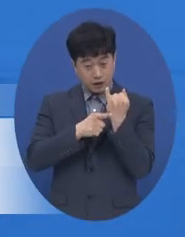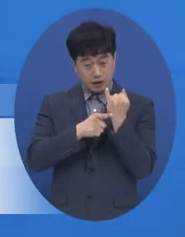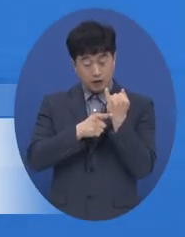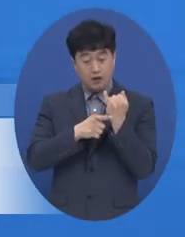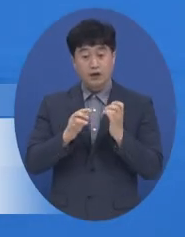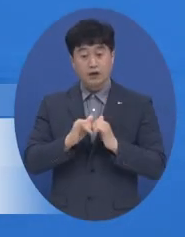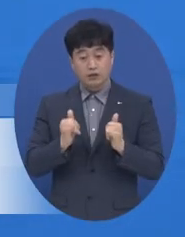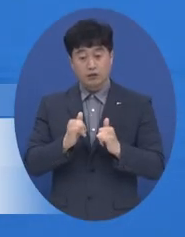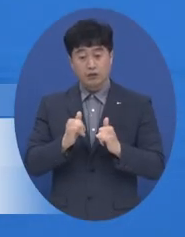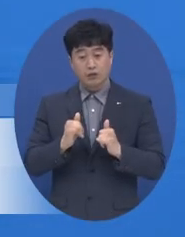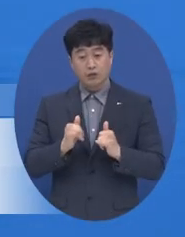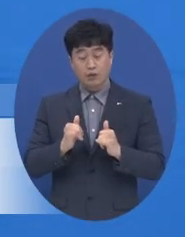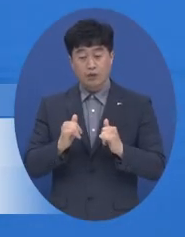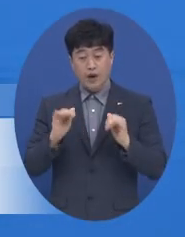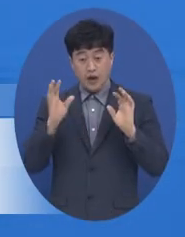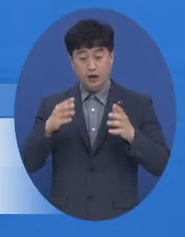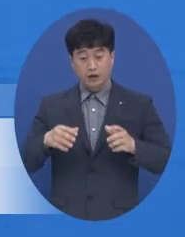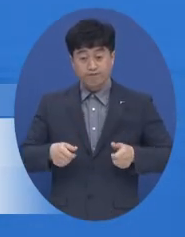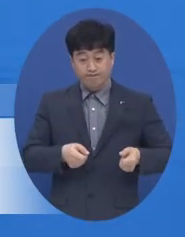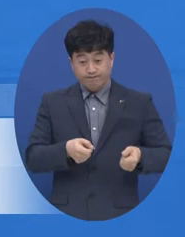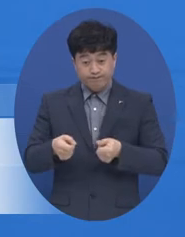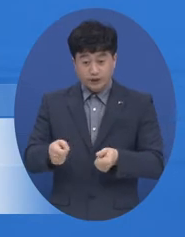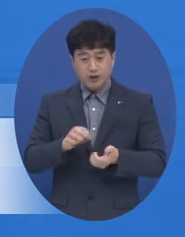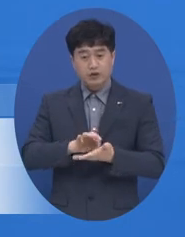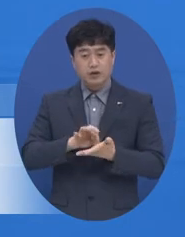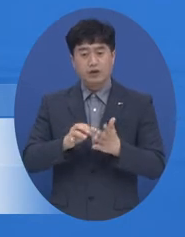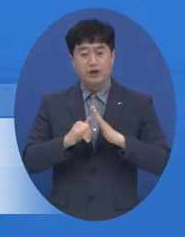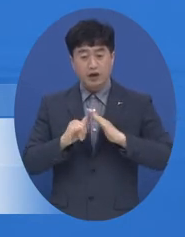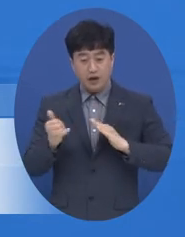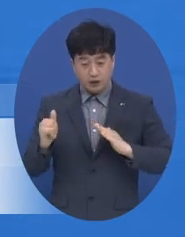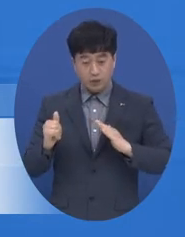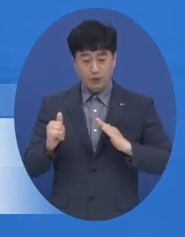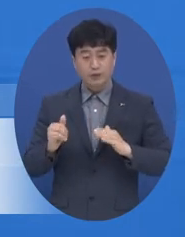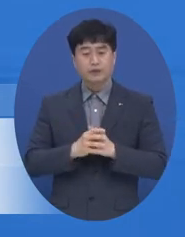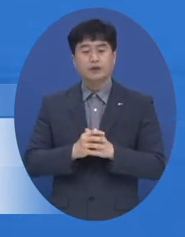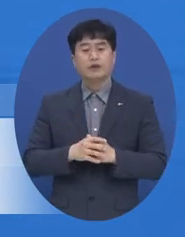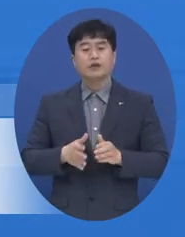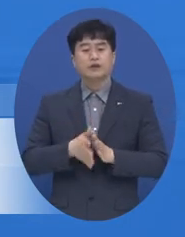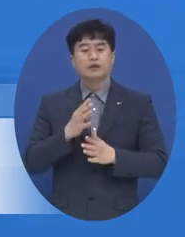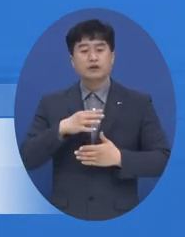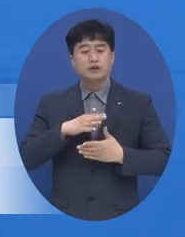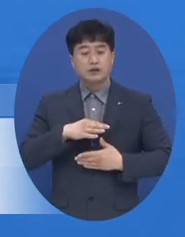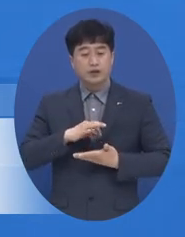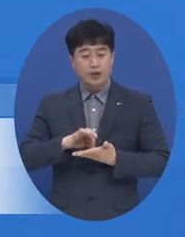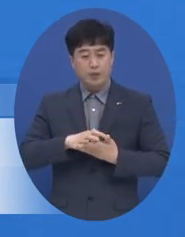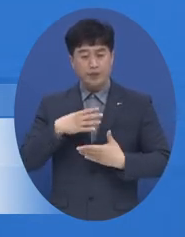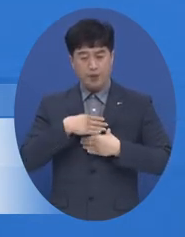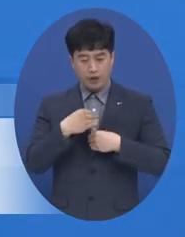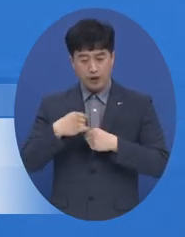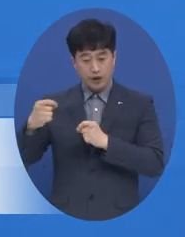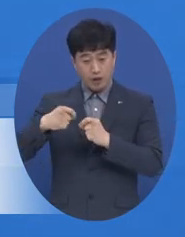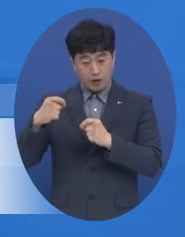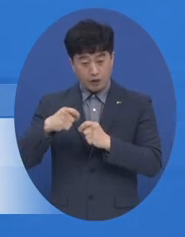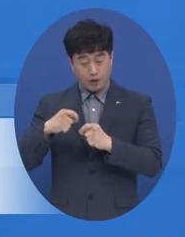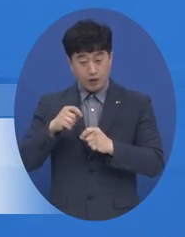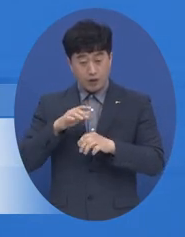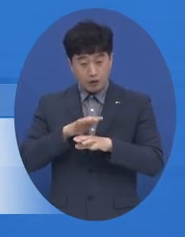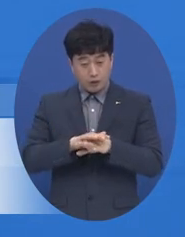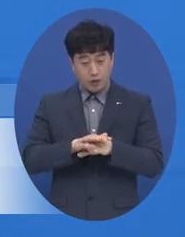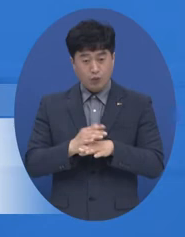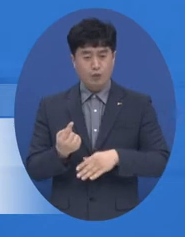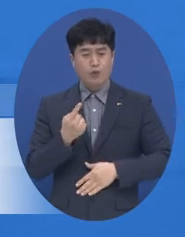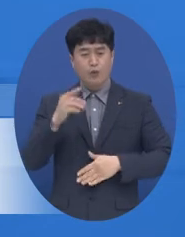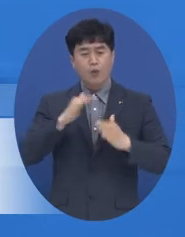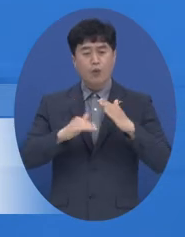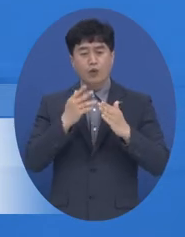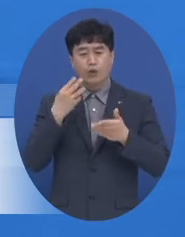그리고 유모차 이혼 가족 등의 시설 이용 편의성 및 접근성을 높이고 누구에게나 경 공정한 경우도 를